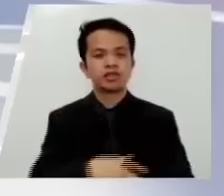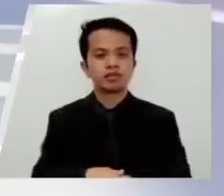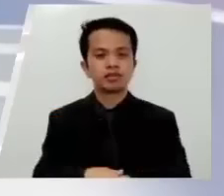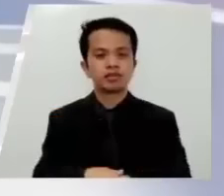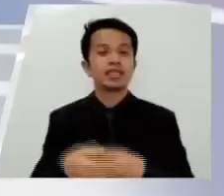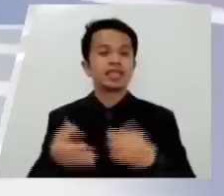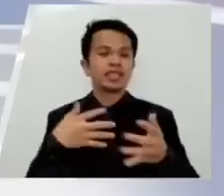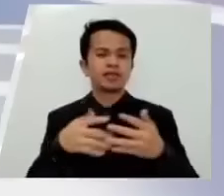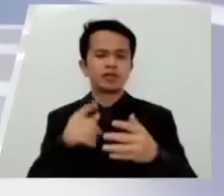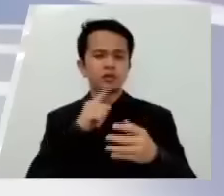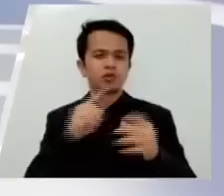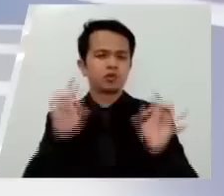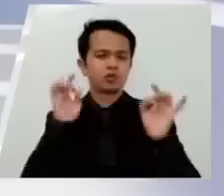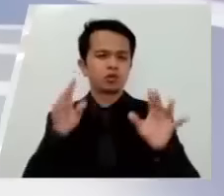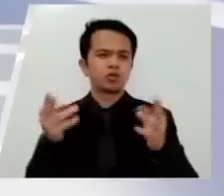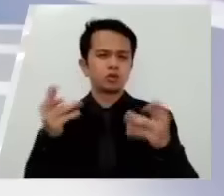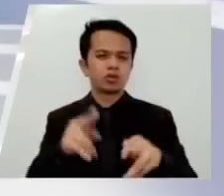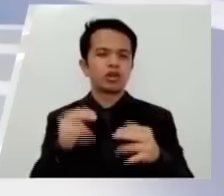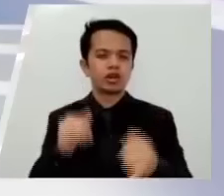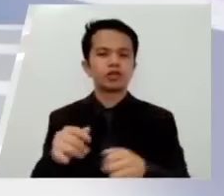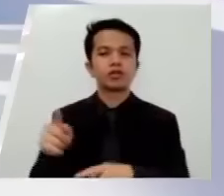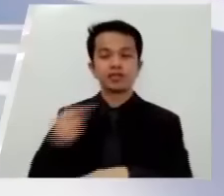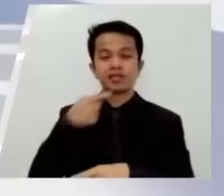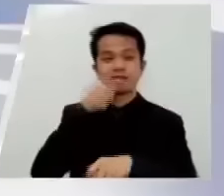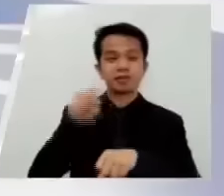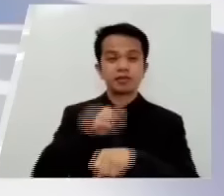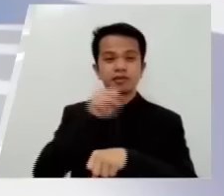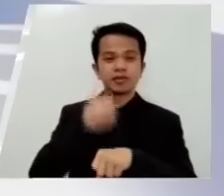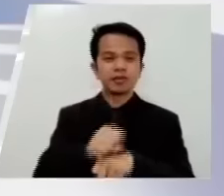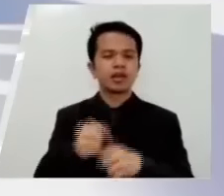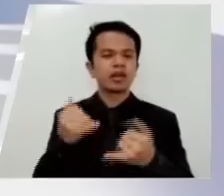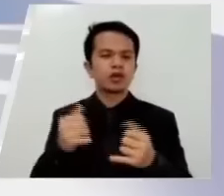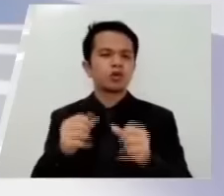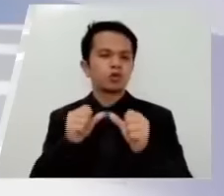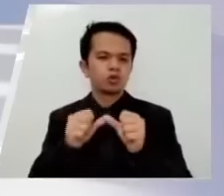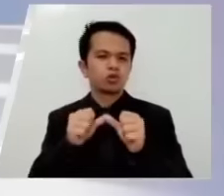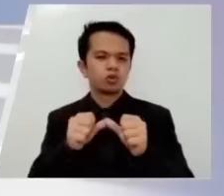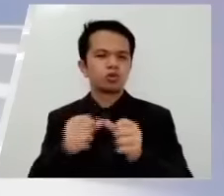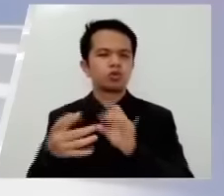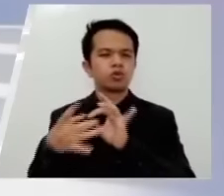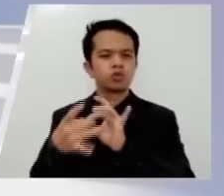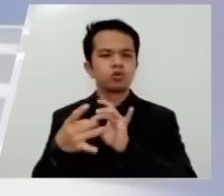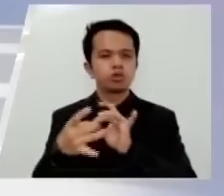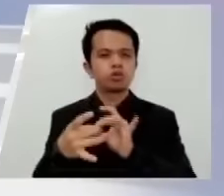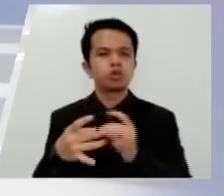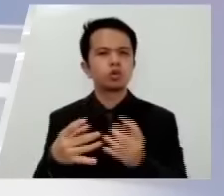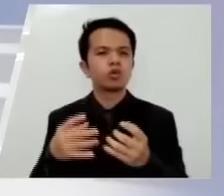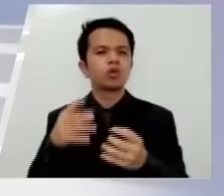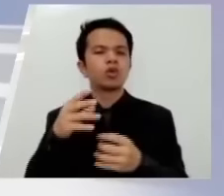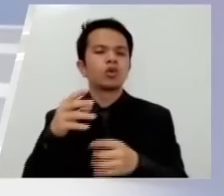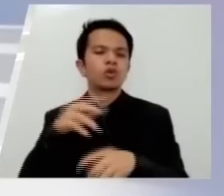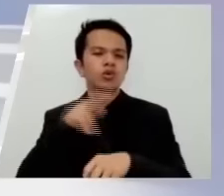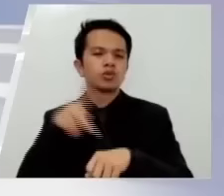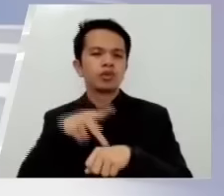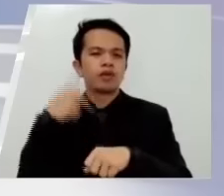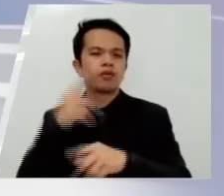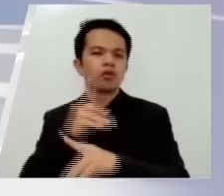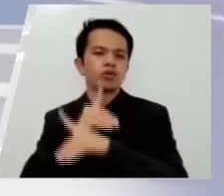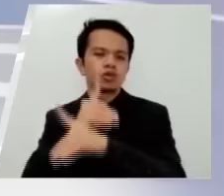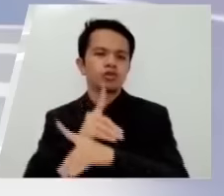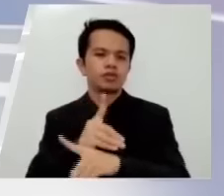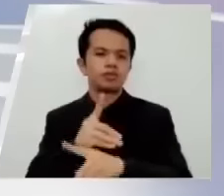tensyon, tiniyak ng Singapore na lalong lalakas ang kooperasyon nito at ng Pilipinas sa defense at maritime